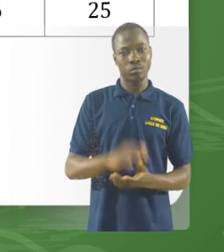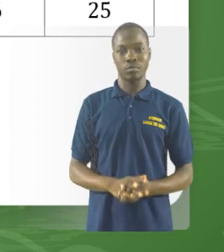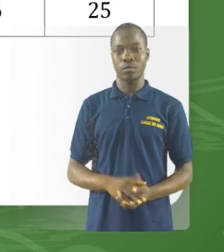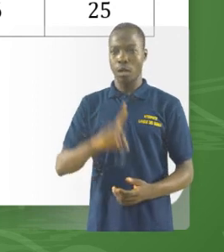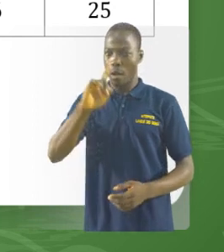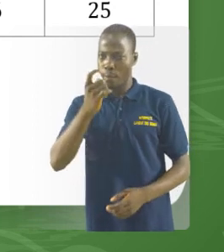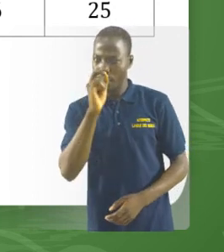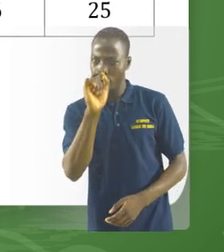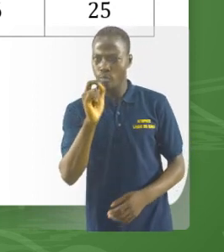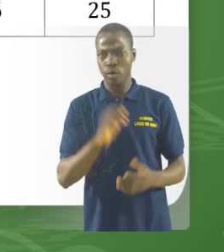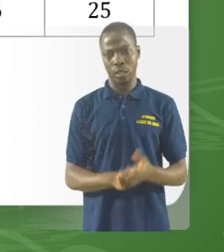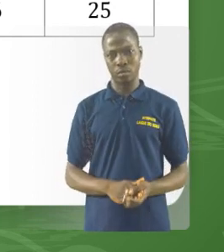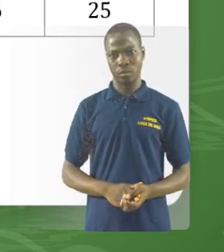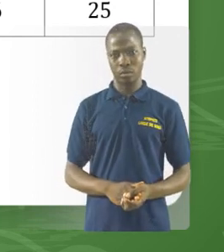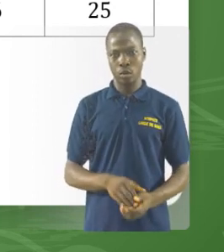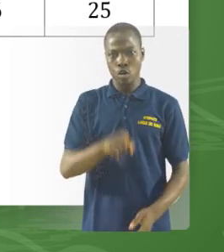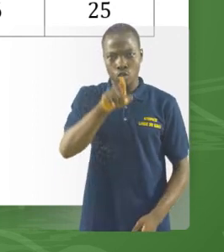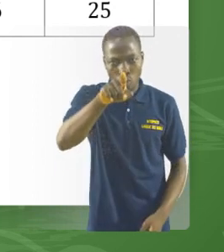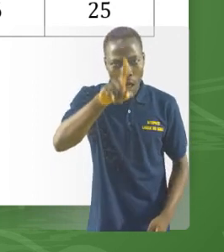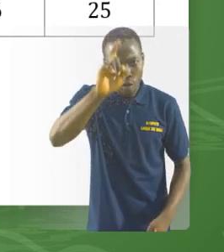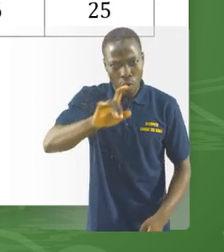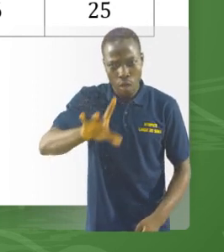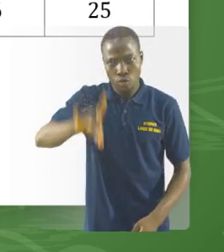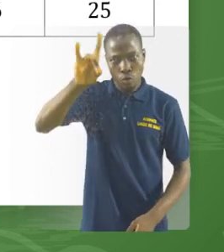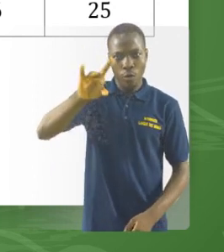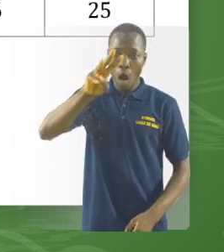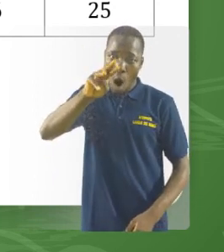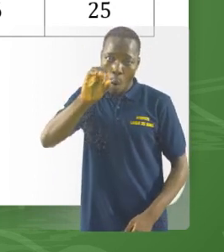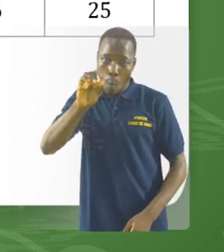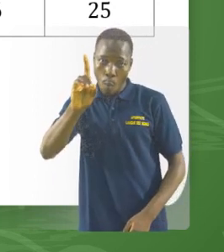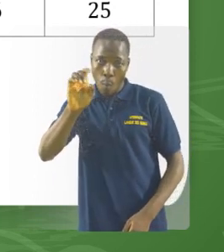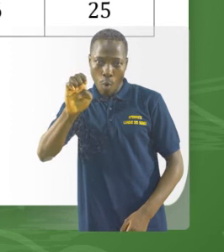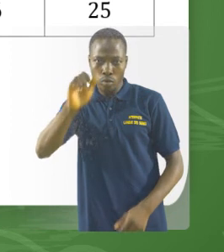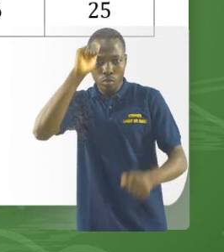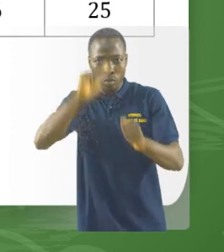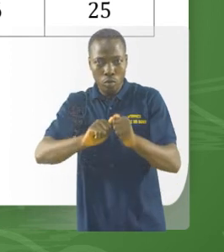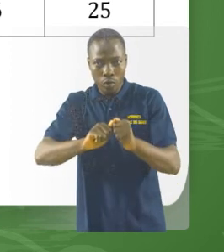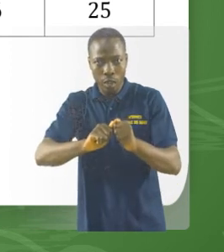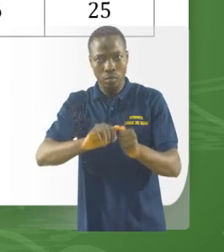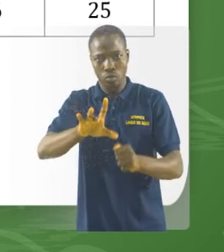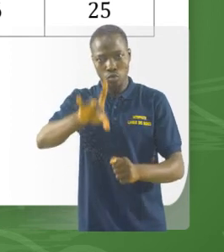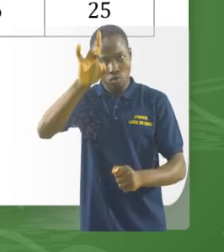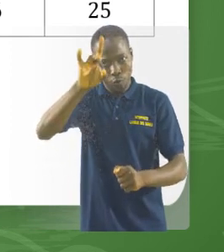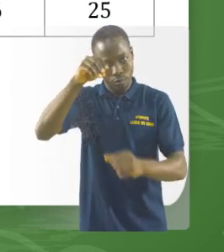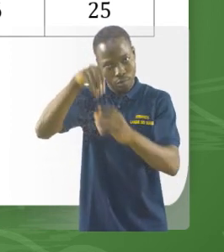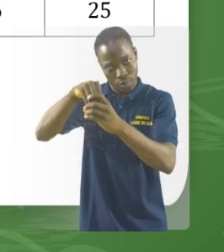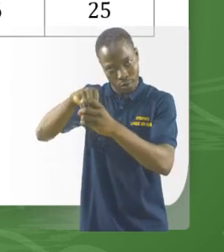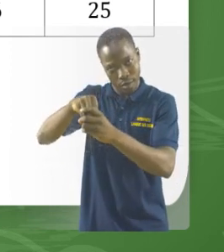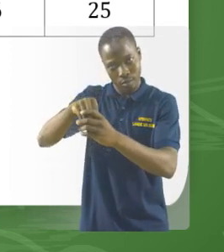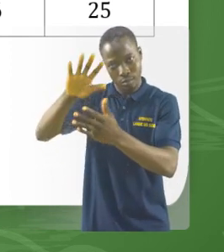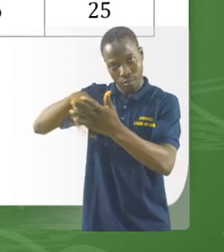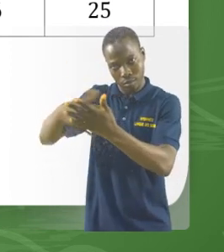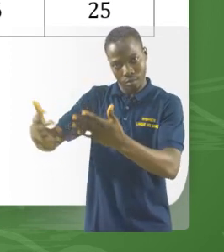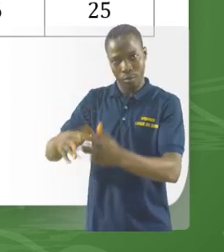est le mode de cette série statistique? Petit 2, calcule la